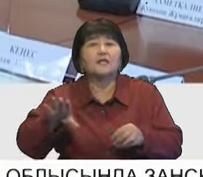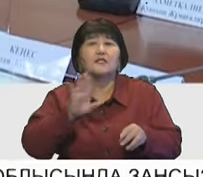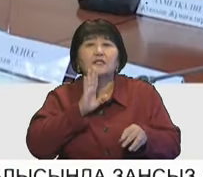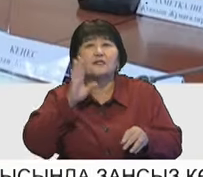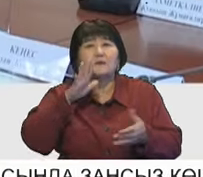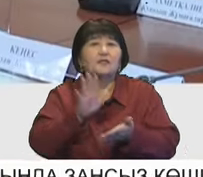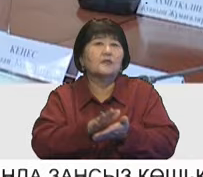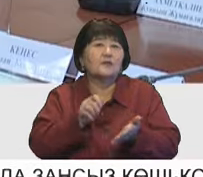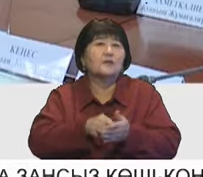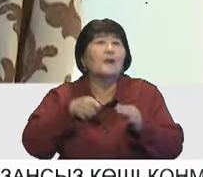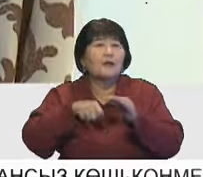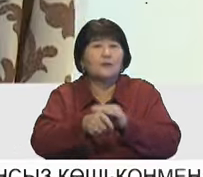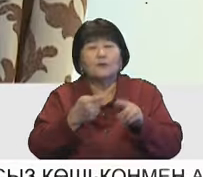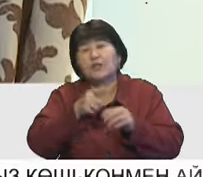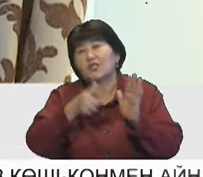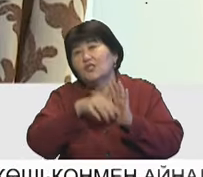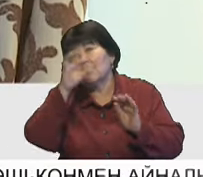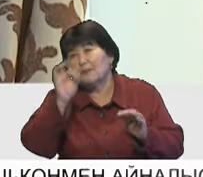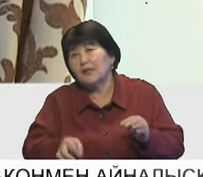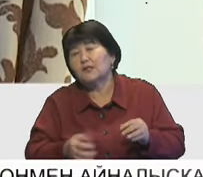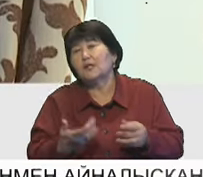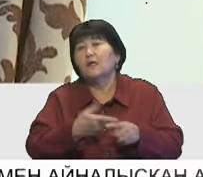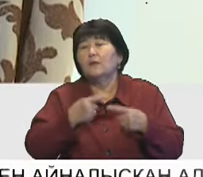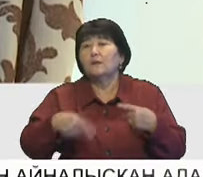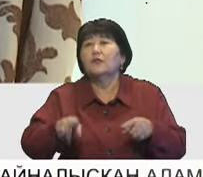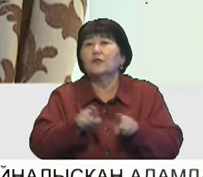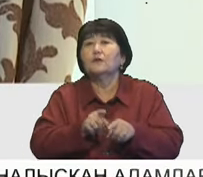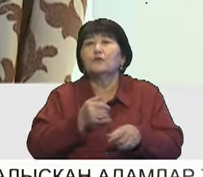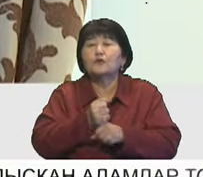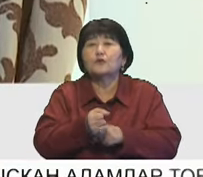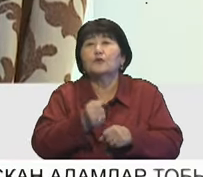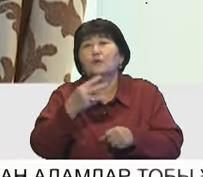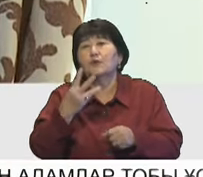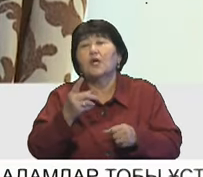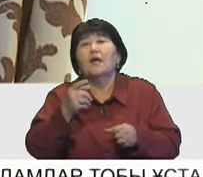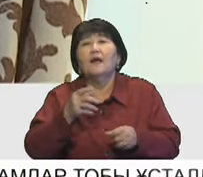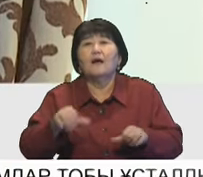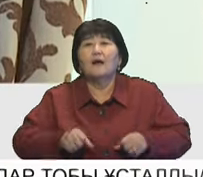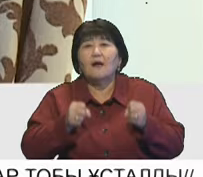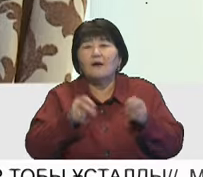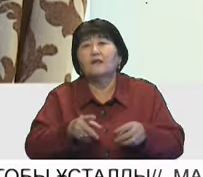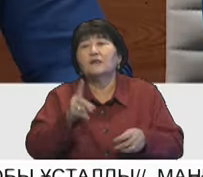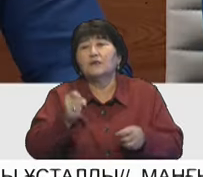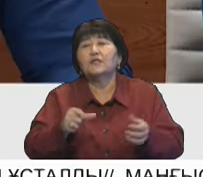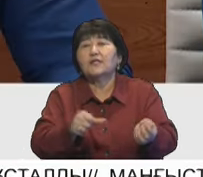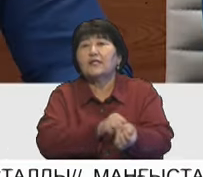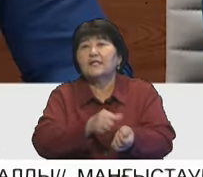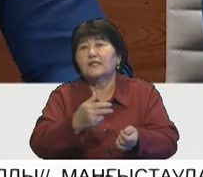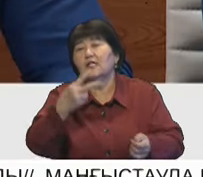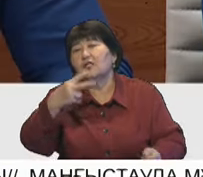қол сұғылмаушылығына қарсы 7%-ға, қорқытып алу 32%-ға, қарақшылық 100%-ға, есірткі қылмыстары